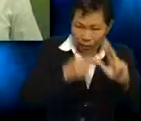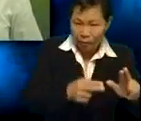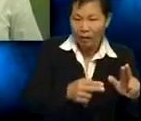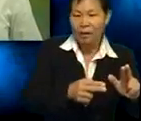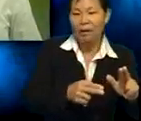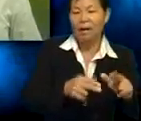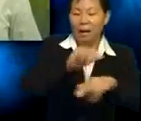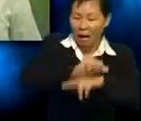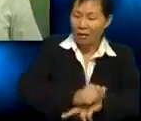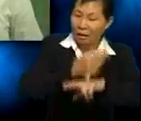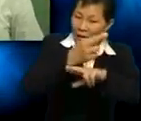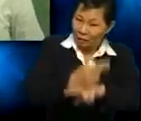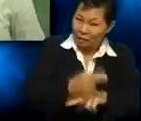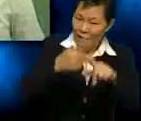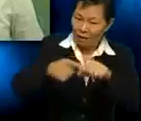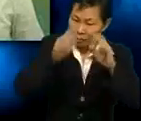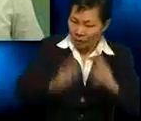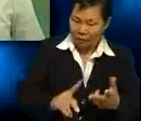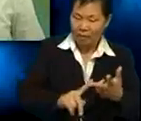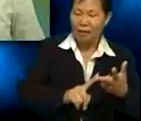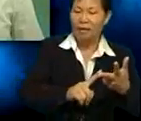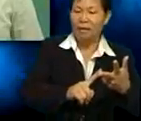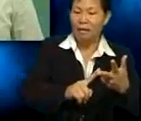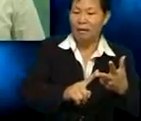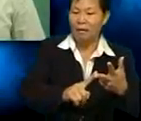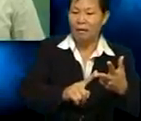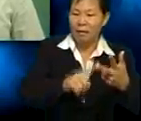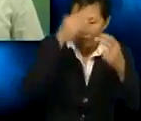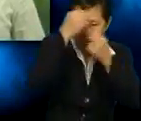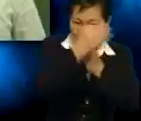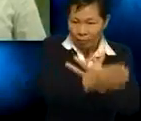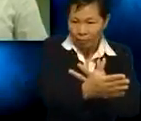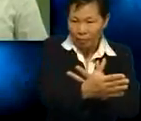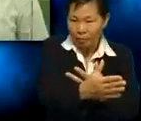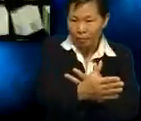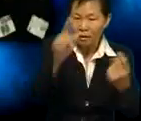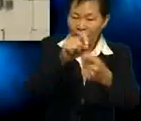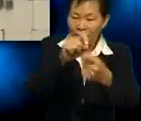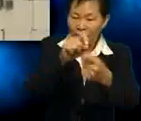kepada adat resam pelbagai kaum. Dan yang ketiga, patuh kepada ketepatan masa.